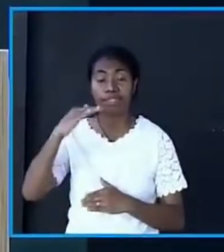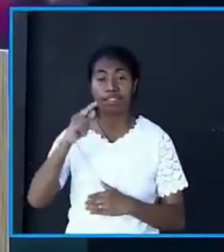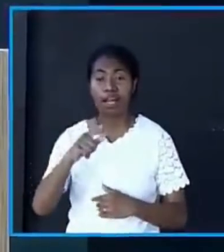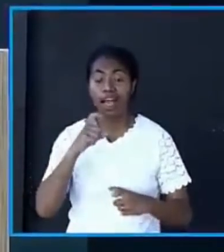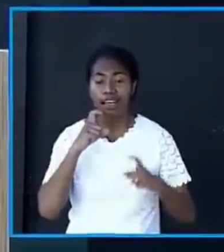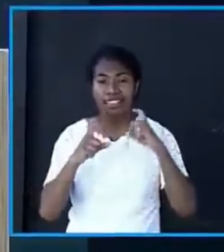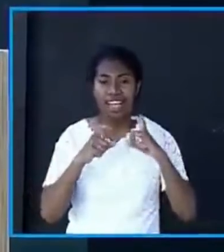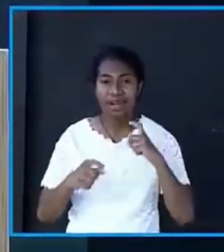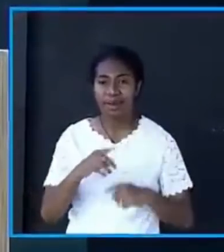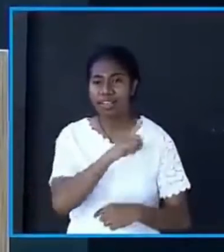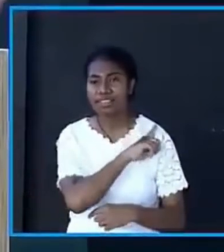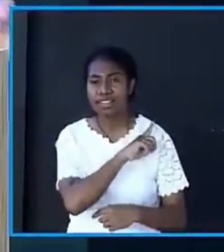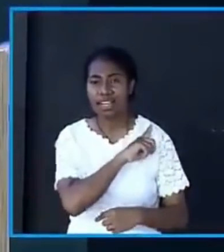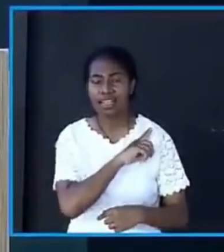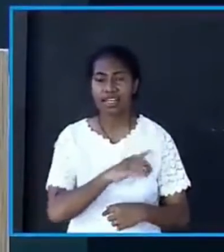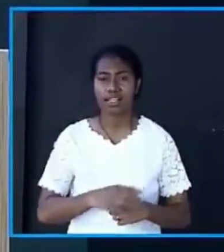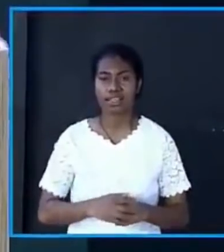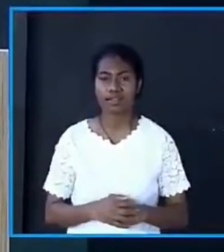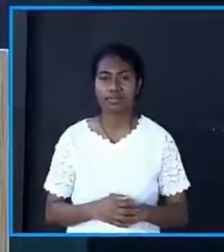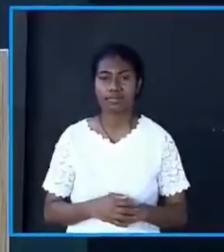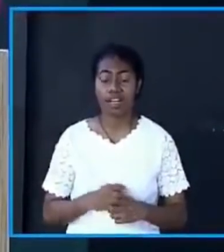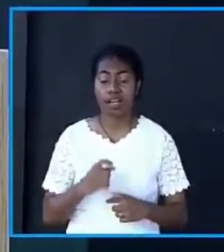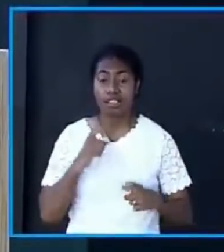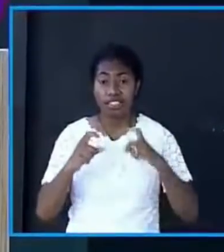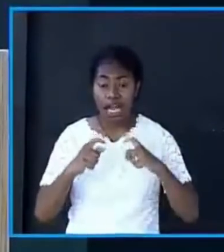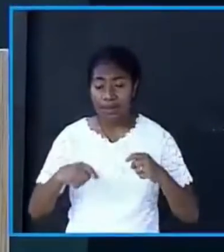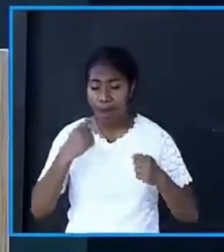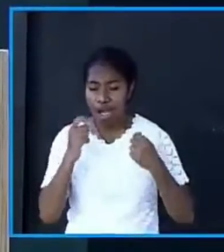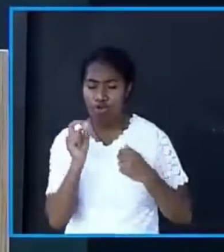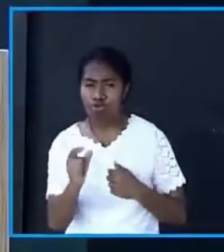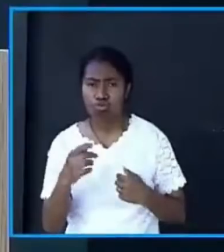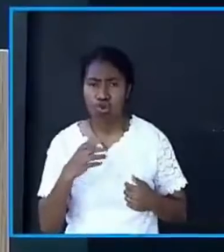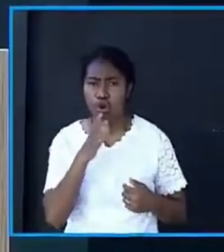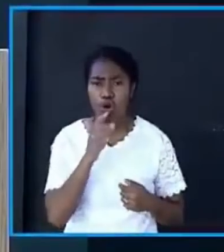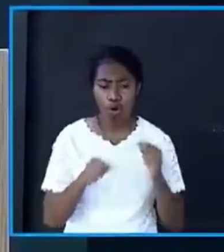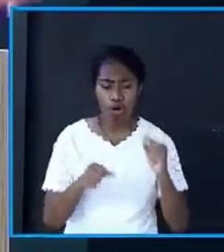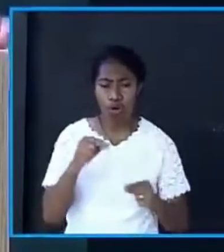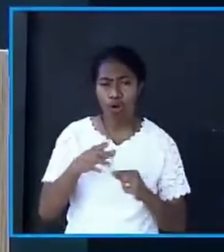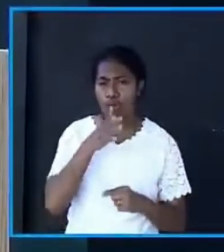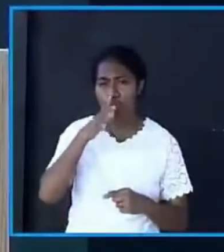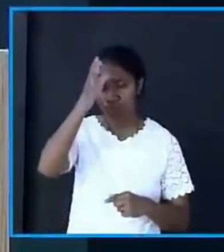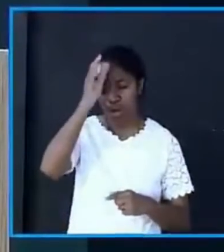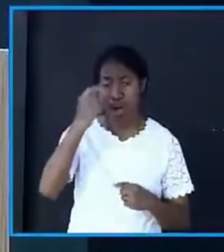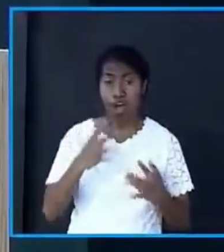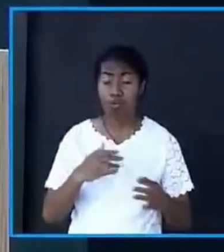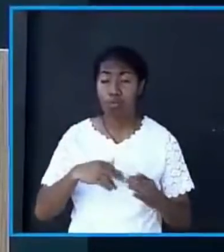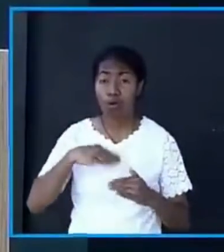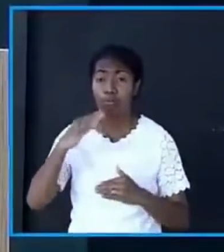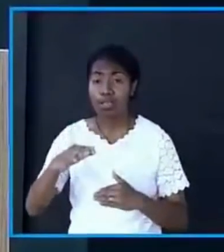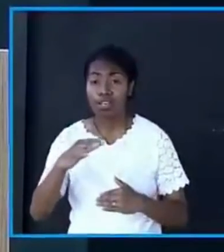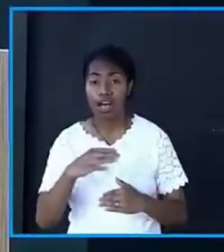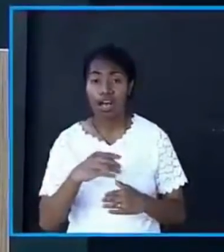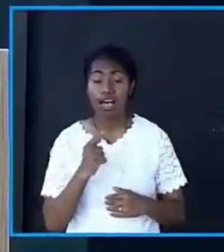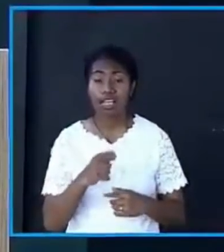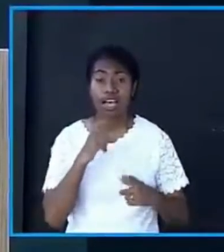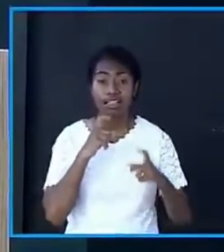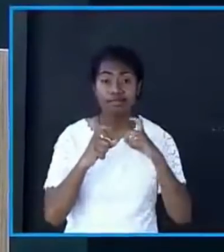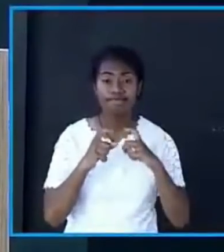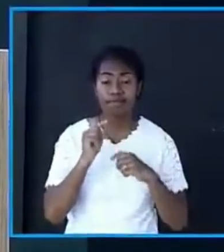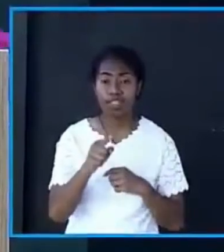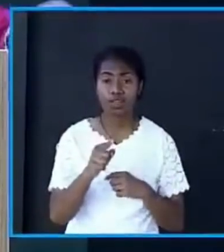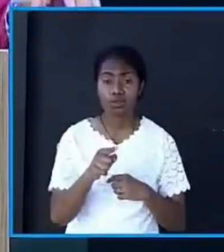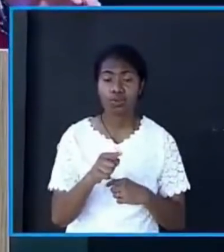cari makan anak-anak cari makan tuh orang tua dan jikalau mereka harus berpindah sarannya yang menariknya adalah